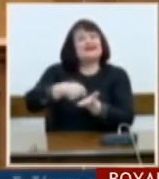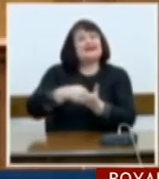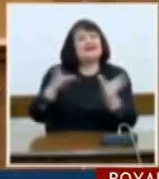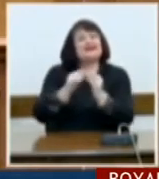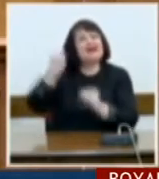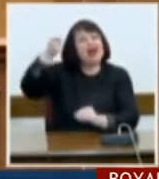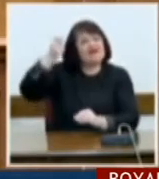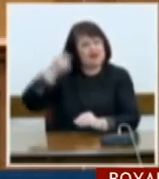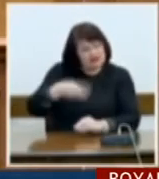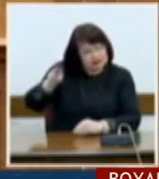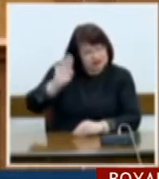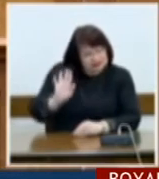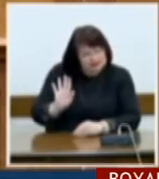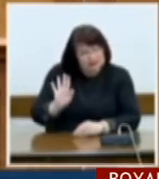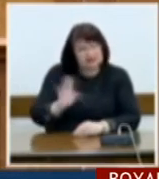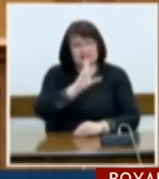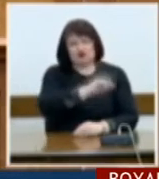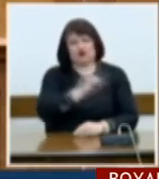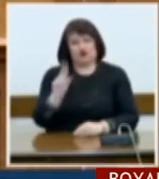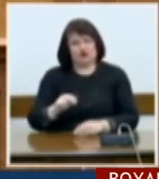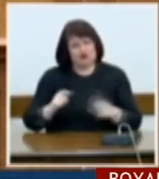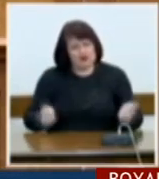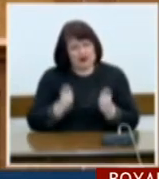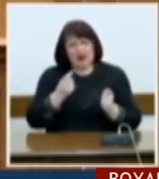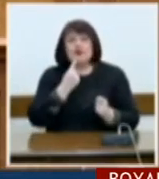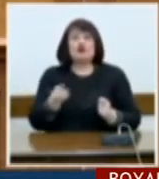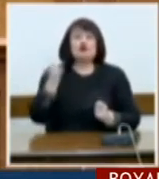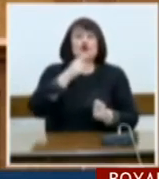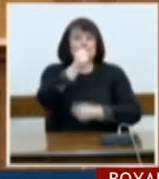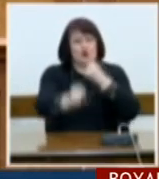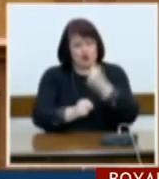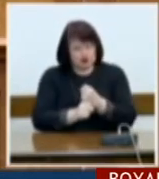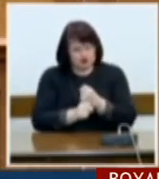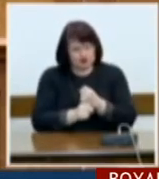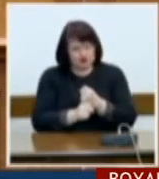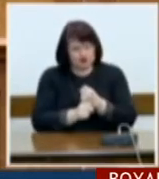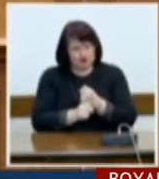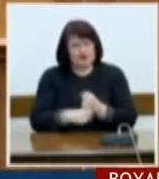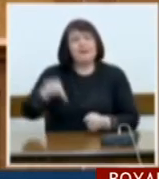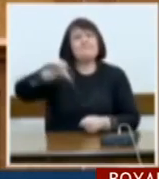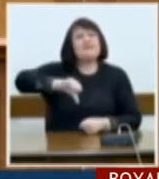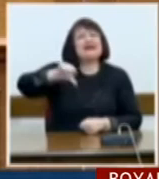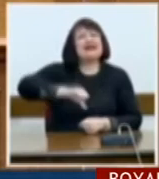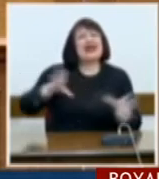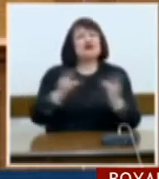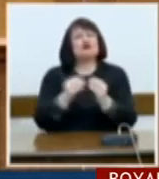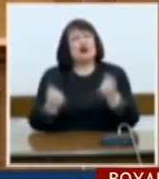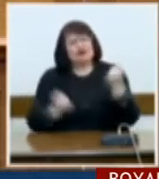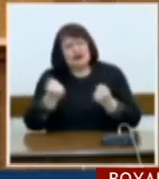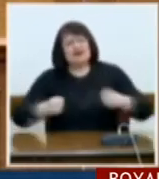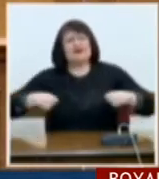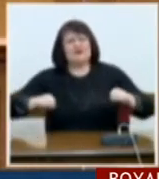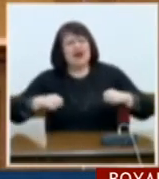ίδιο αποφασίσαμε για τον επόμενο χρόνο και για το πετρέλαιο κίνησης, ένα μέτρο το